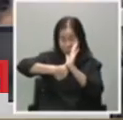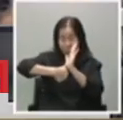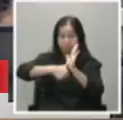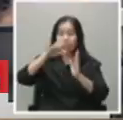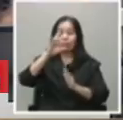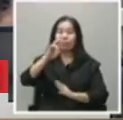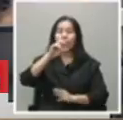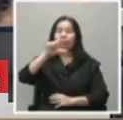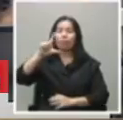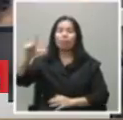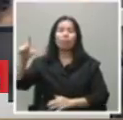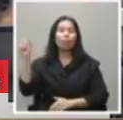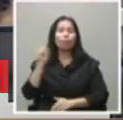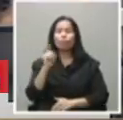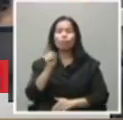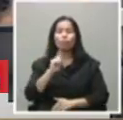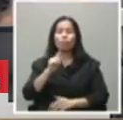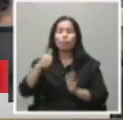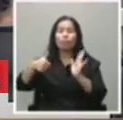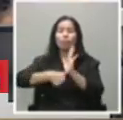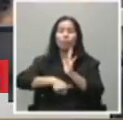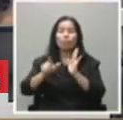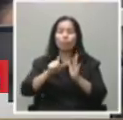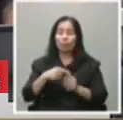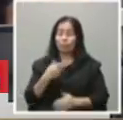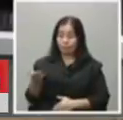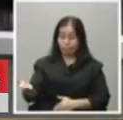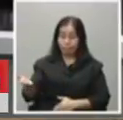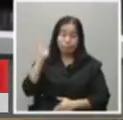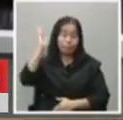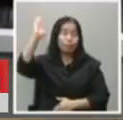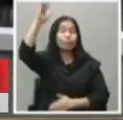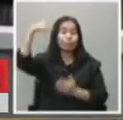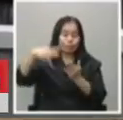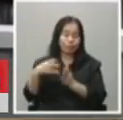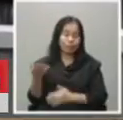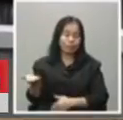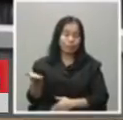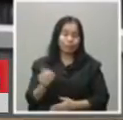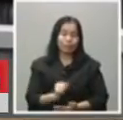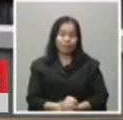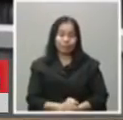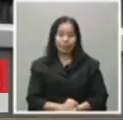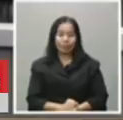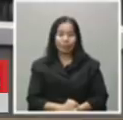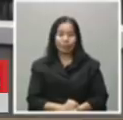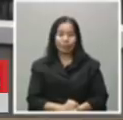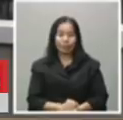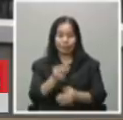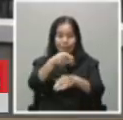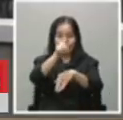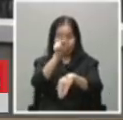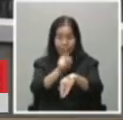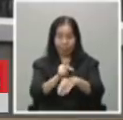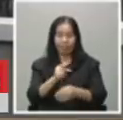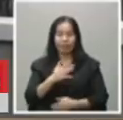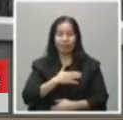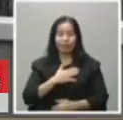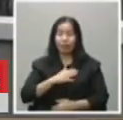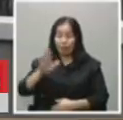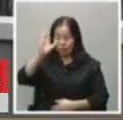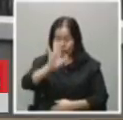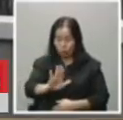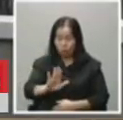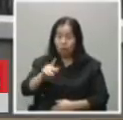านครับพี่สายันยุติธรรมผมประท้วงครับท่านประธาน ครับผมขอบคุณครับที่เอ่ยชื่อครับกราบเรียนท่านประธานที่เคารพ ครับ ผม ประท้วง